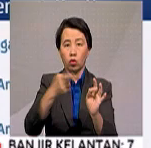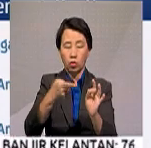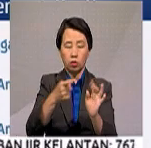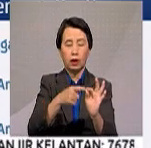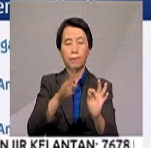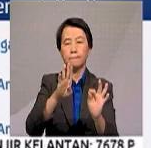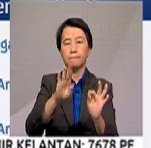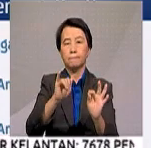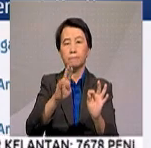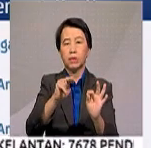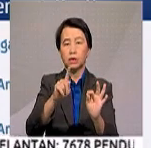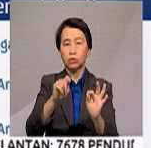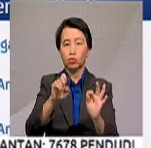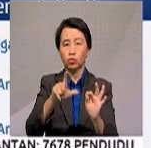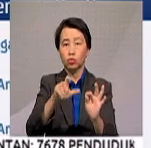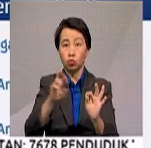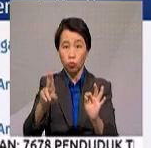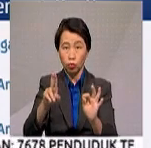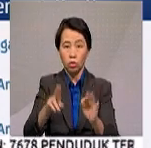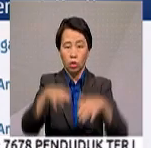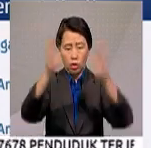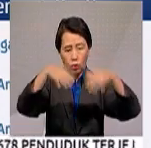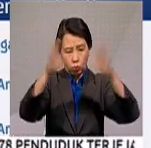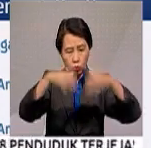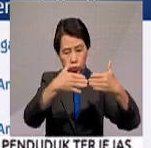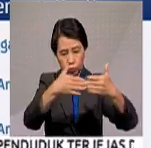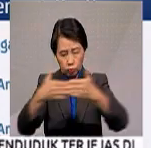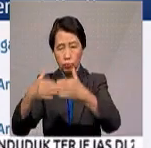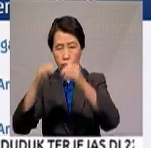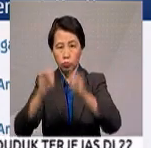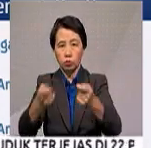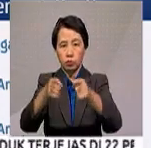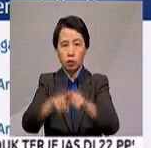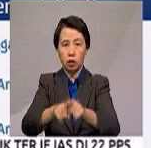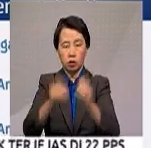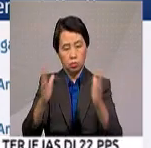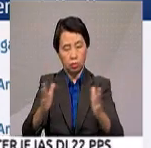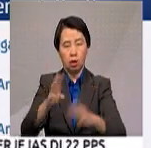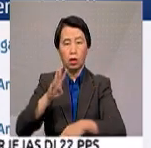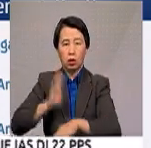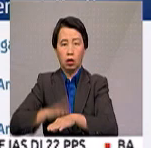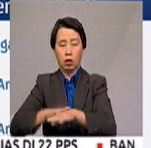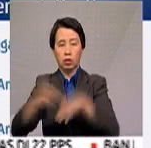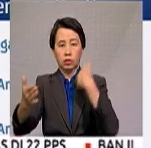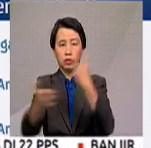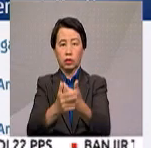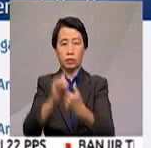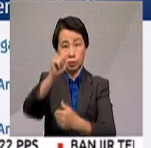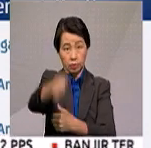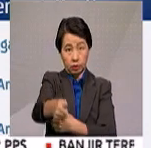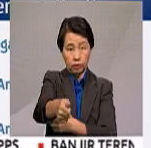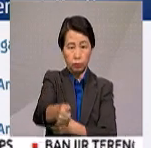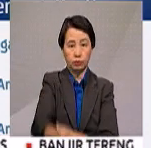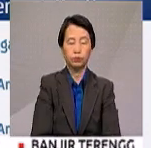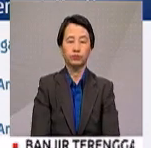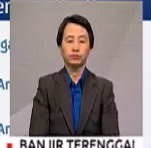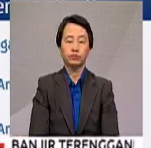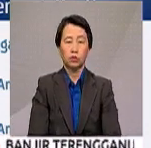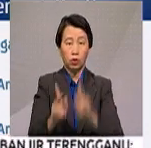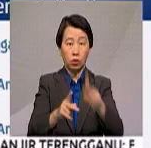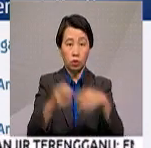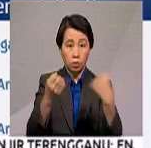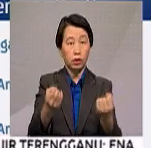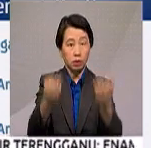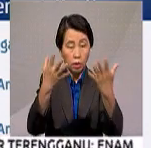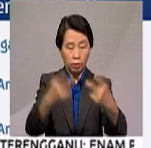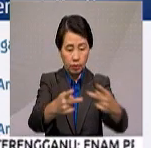Bintulu. Keadaan hujan yang berterusan dijangka boleh berlaku sepanjang tempoh amaran iaitu sehingga esok hari. Oleh itu, orang ramai khususnya